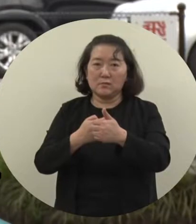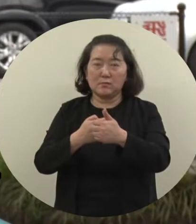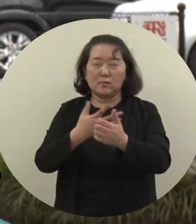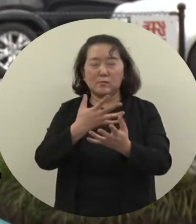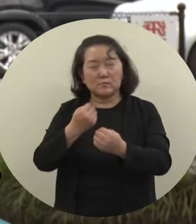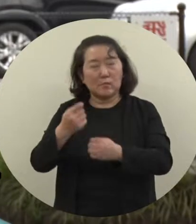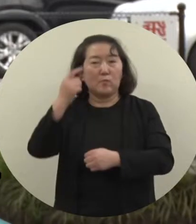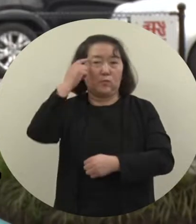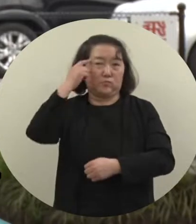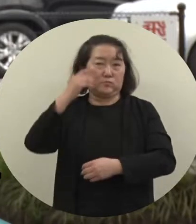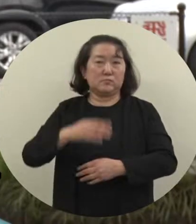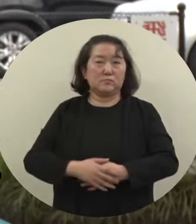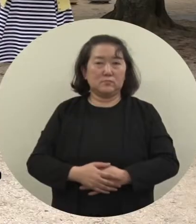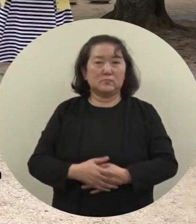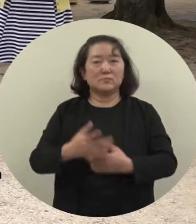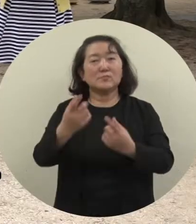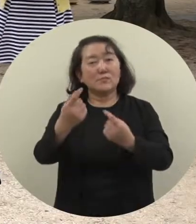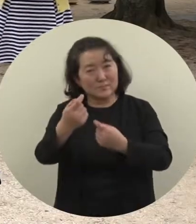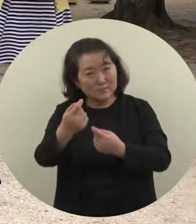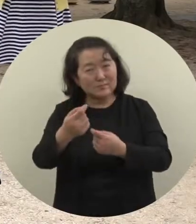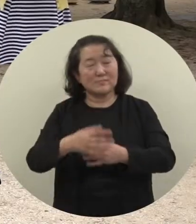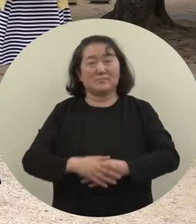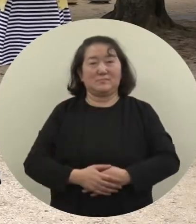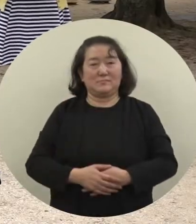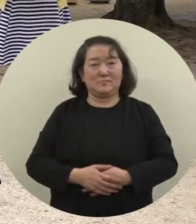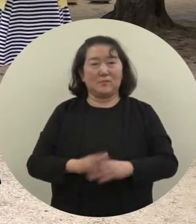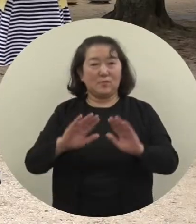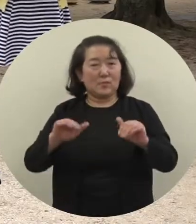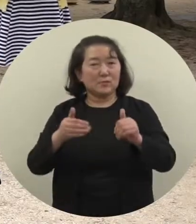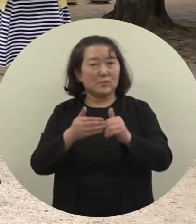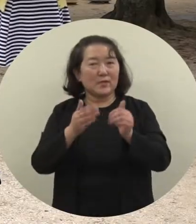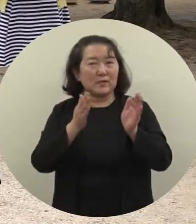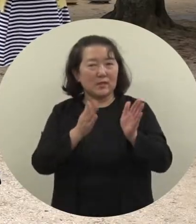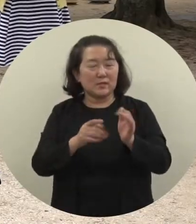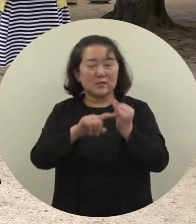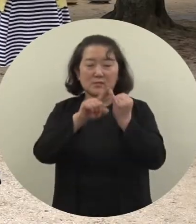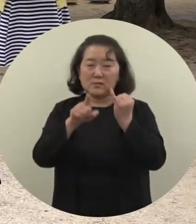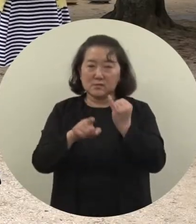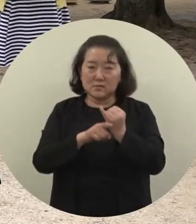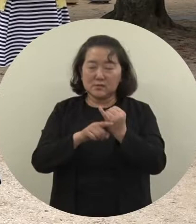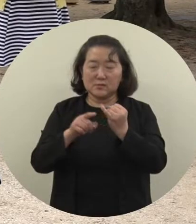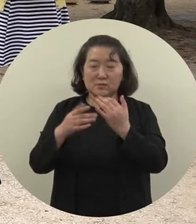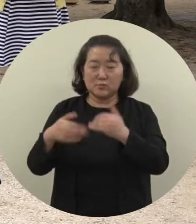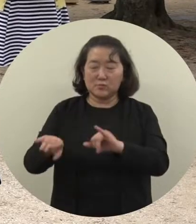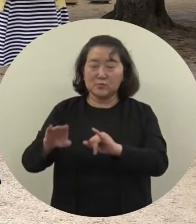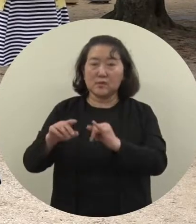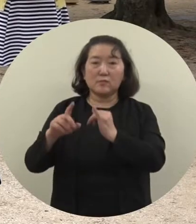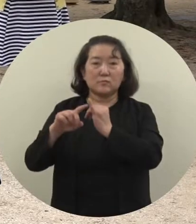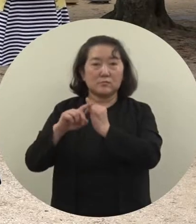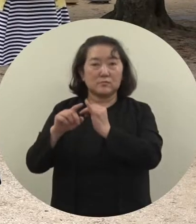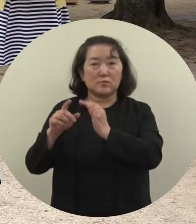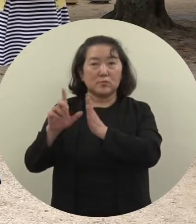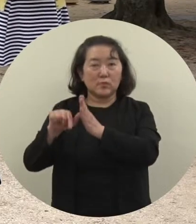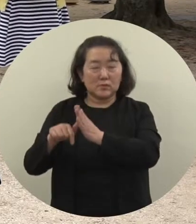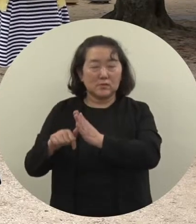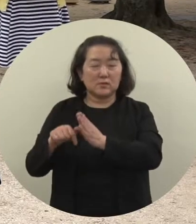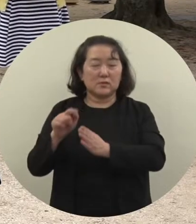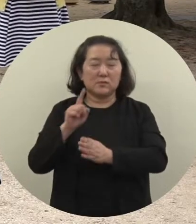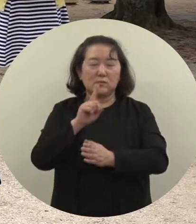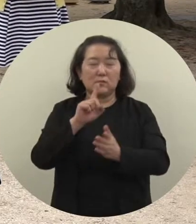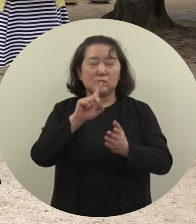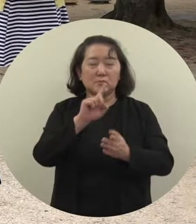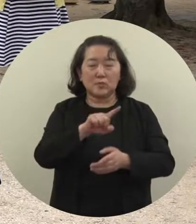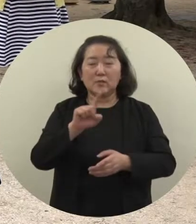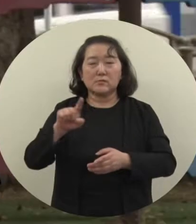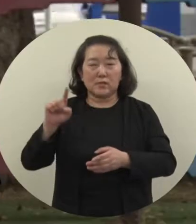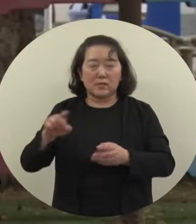思うことがよくあります。 そうなんですよね。子育て期、妊娠期、出産期、どの時期を